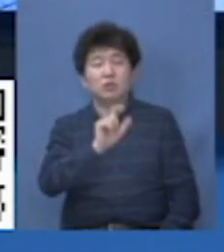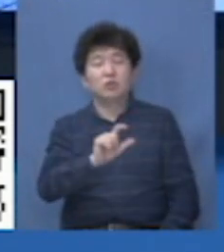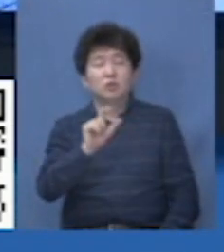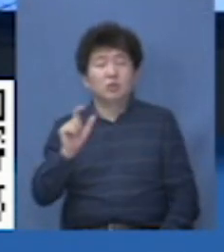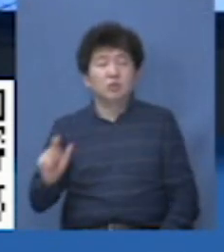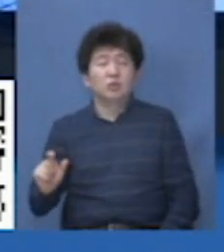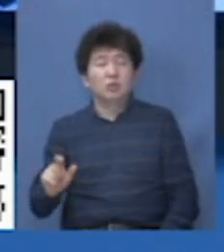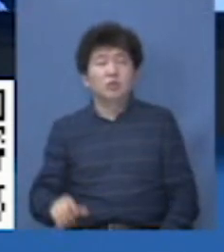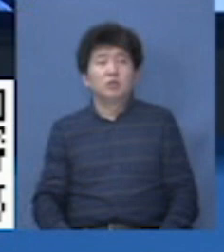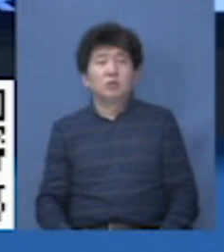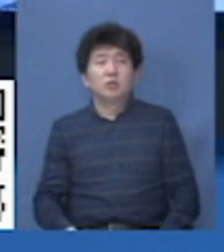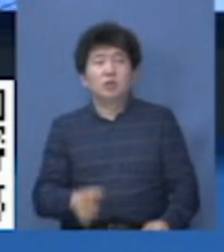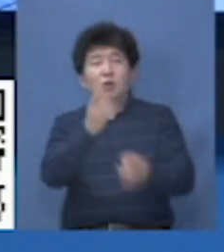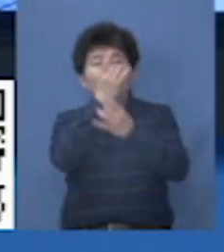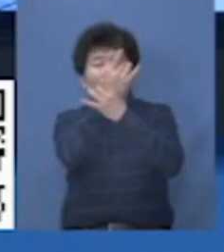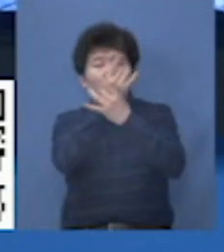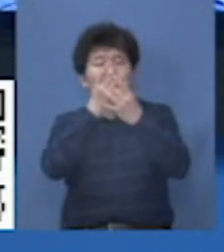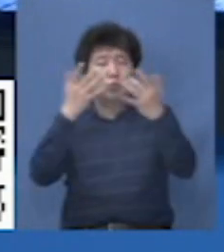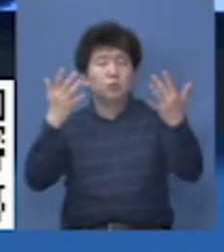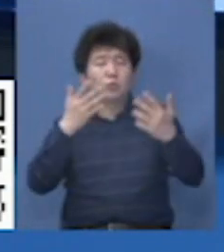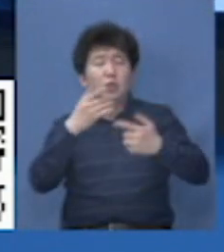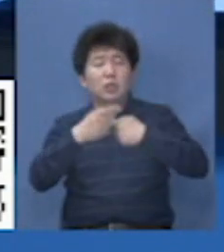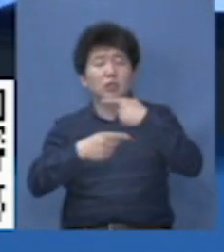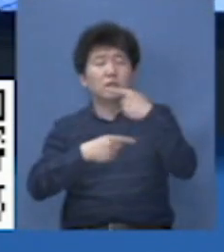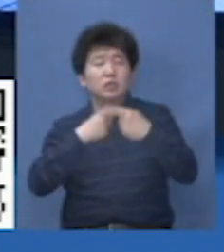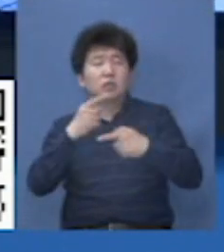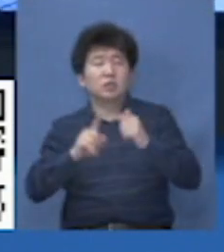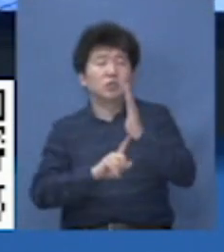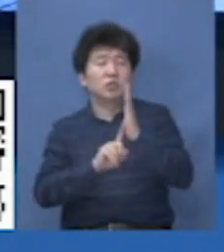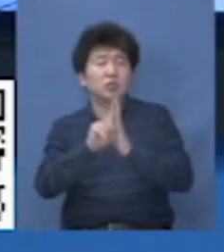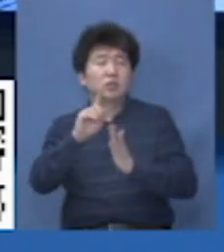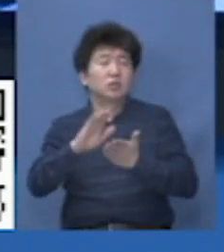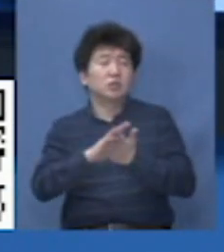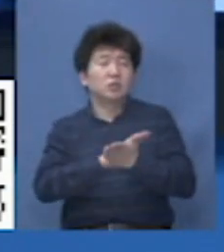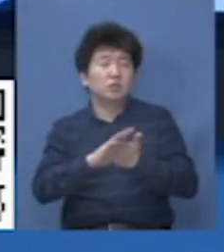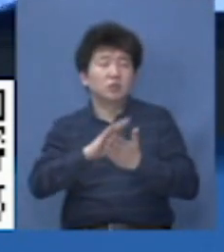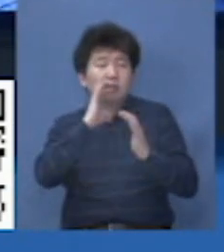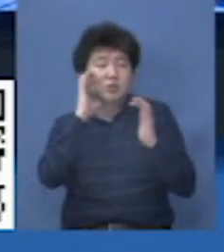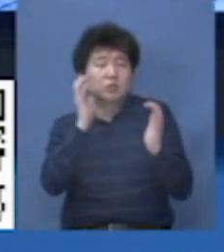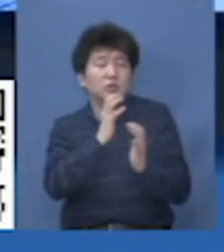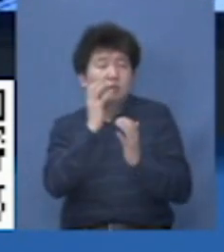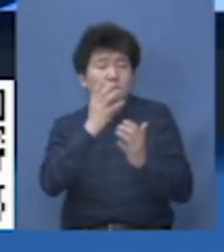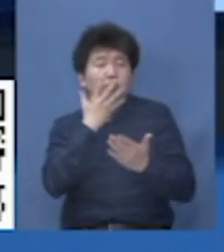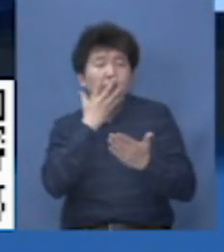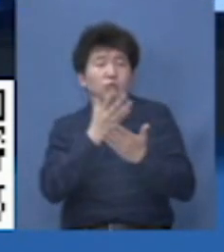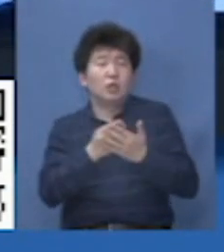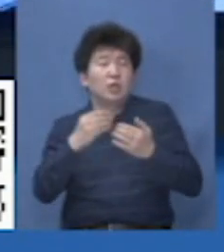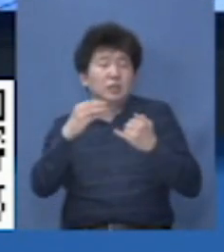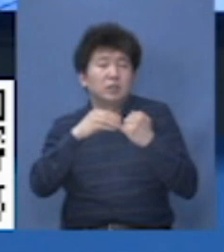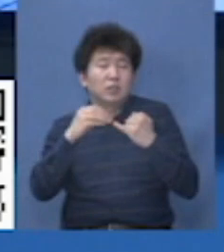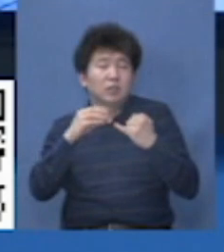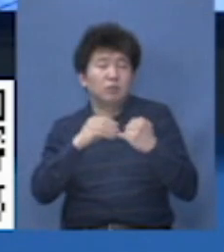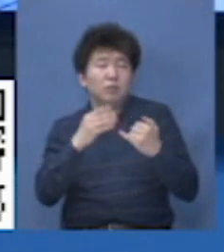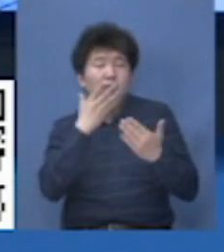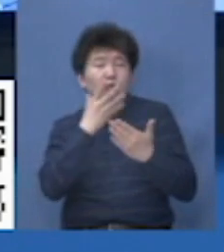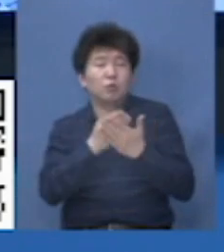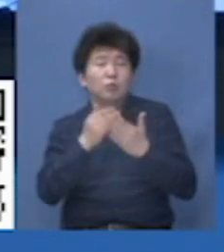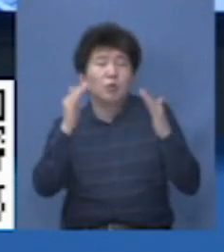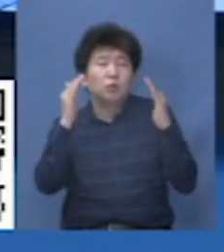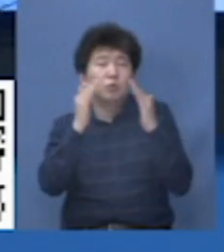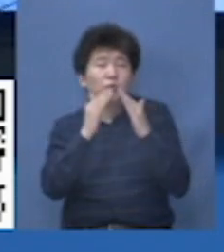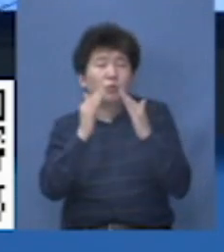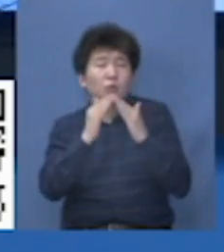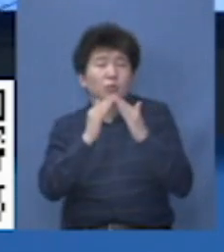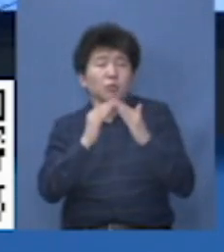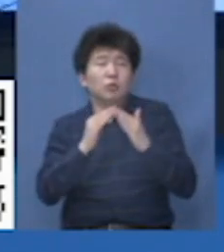занялись уборкой объектов культурного наследия. Бережное отношение к своей земле, своему дому, местам отдыха и памятникам – залог